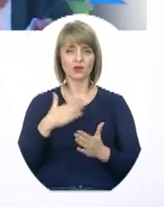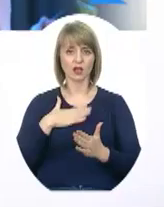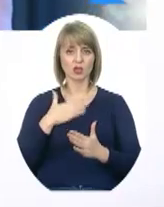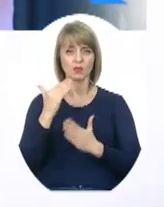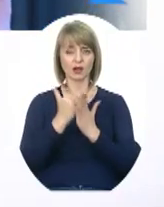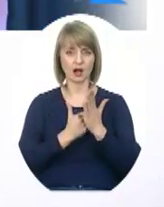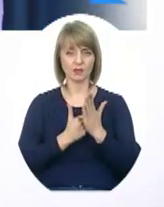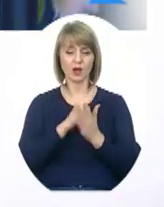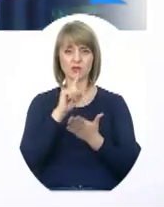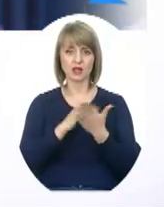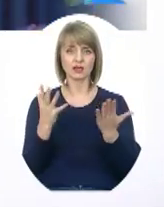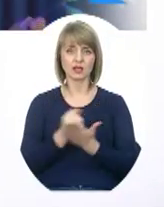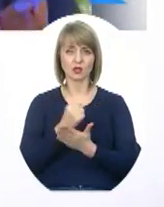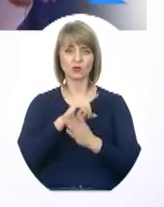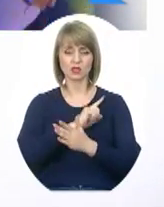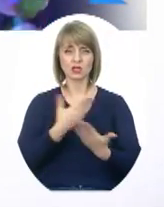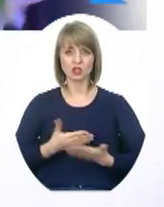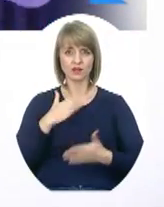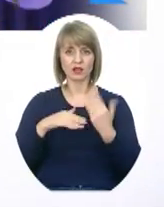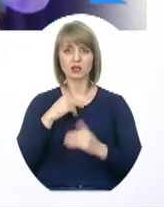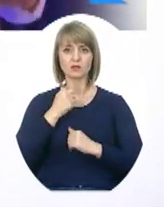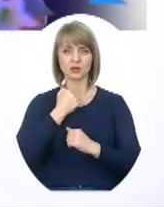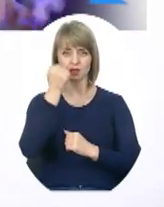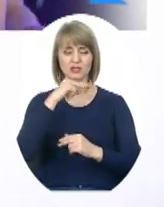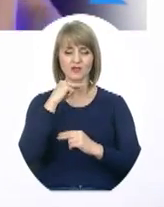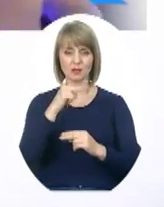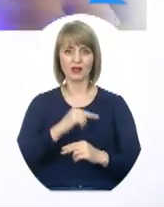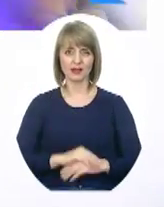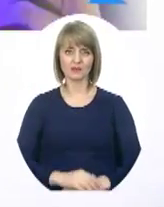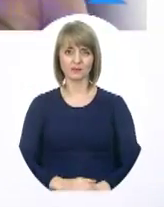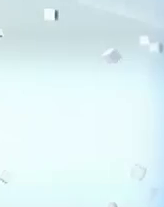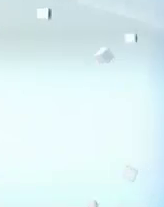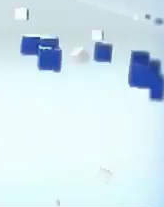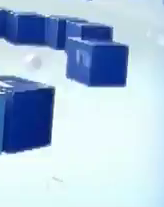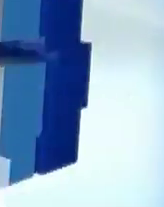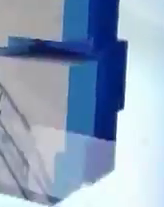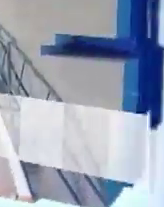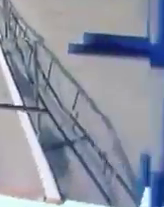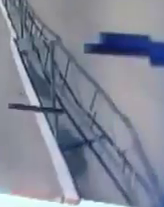героев нашей программы, и обязательно найдутся силы жить в радость. Спасибо за внимание.